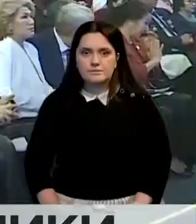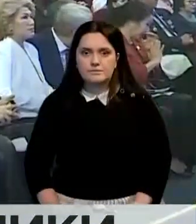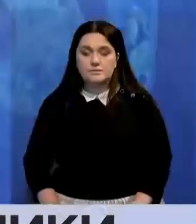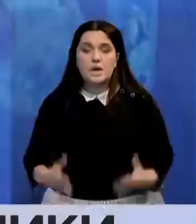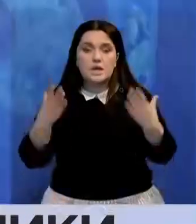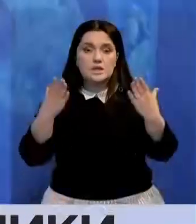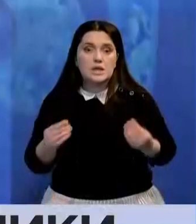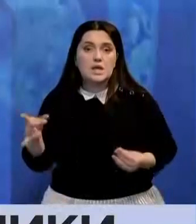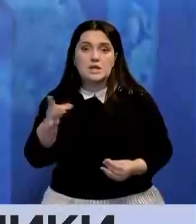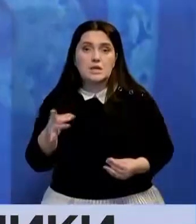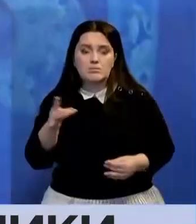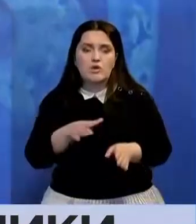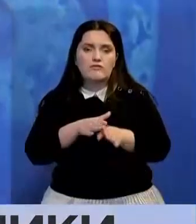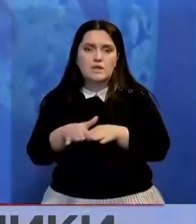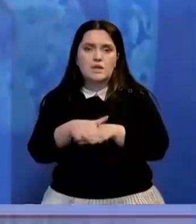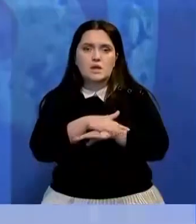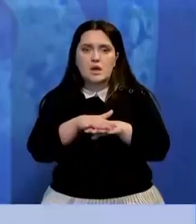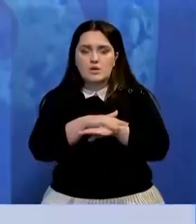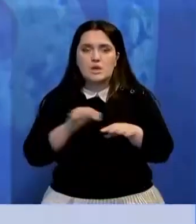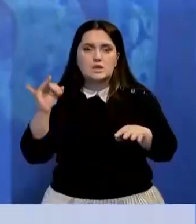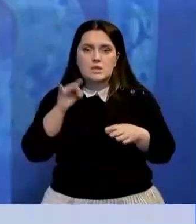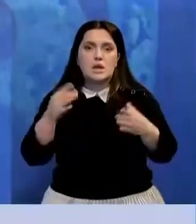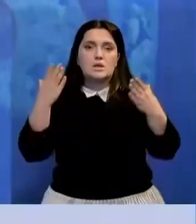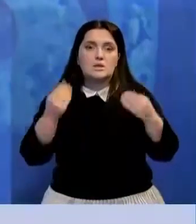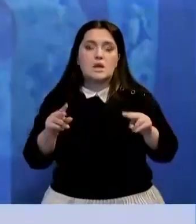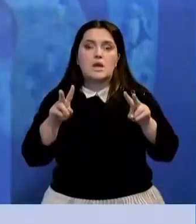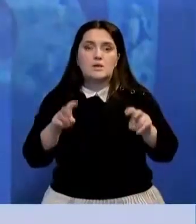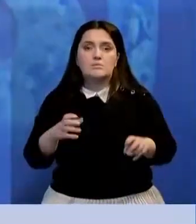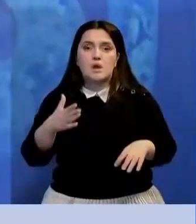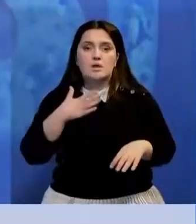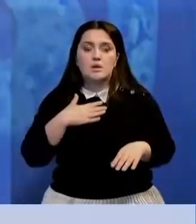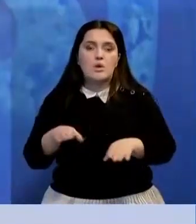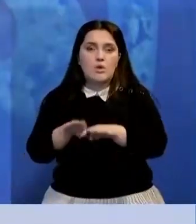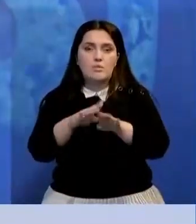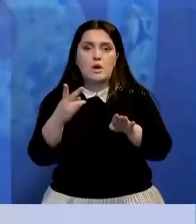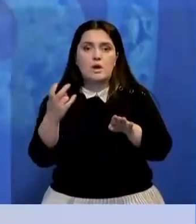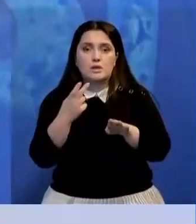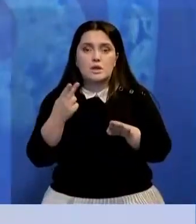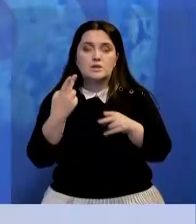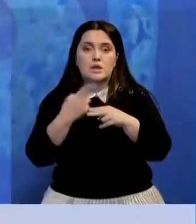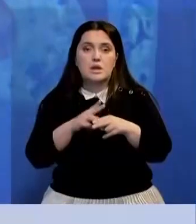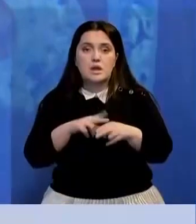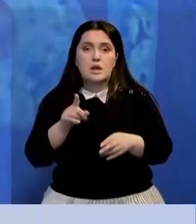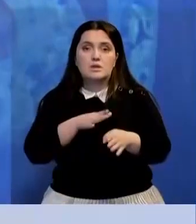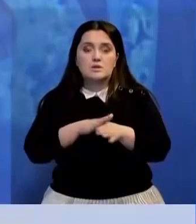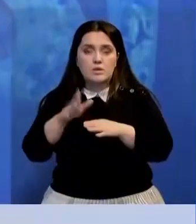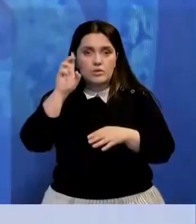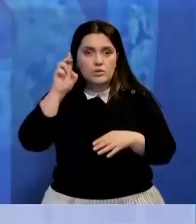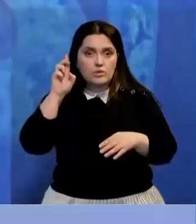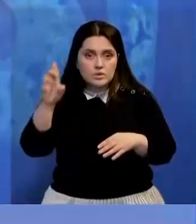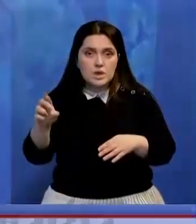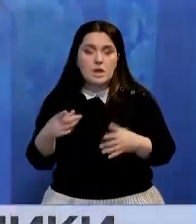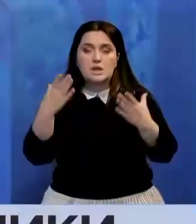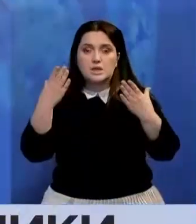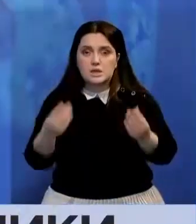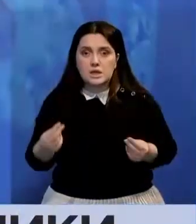День Республики – всенародный исторический день, символизирующий нашу общенациональную целостность, состоявшуюся государственность. Это